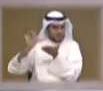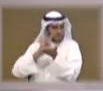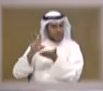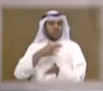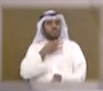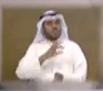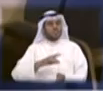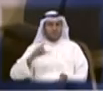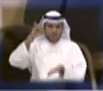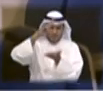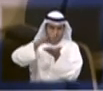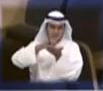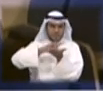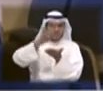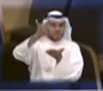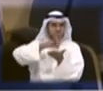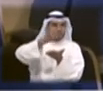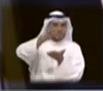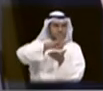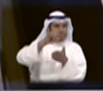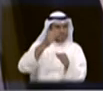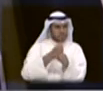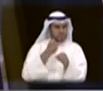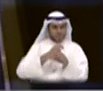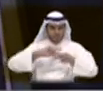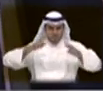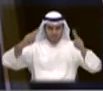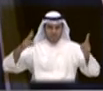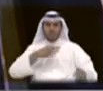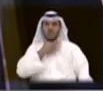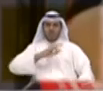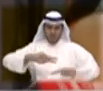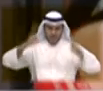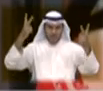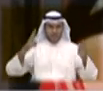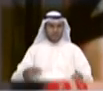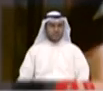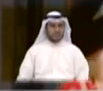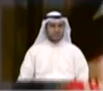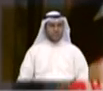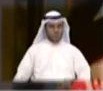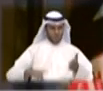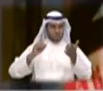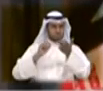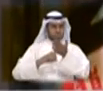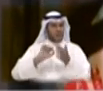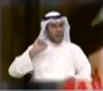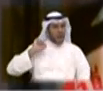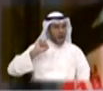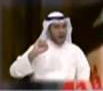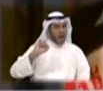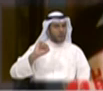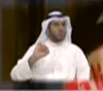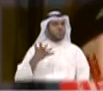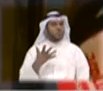تلك الخطوط، بالإضافة إلى استحداث بعض خطوط الرحلات الأوروبية الجديدة. طبعا هذه الطائرات راح تكون لخط